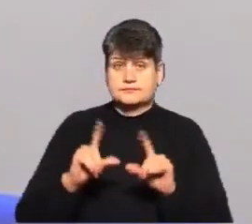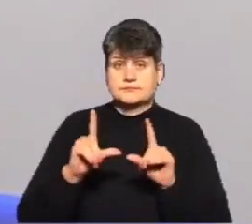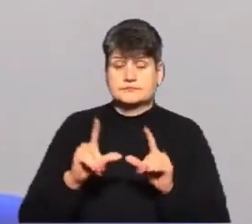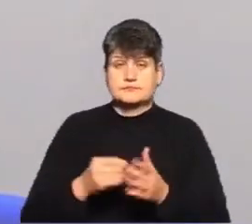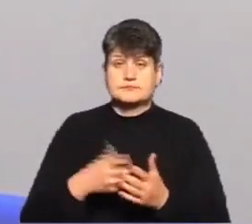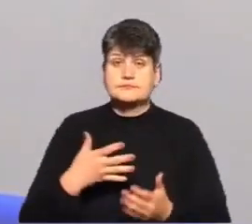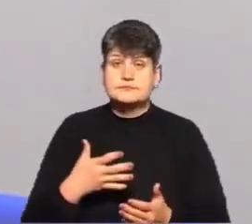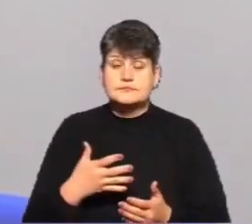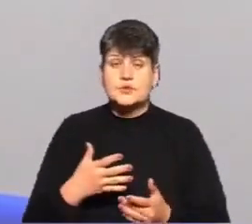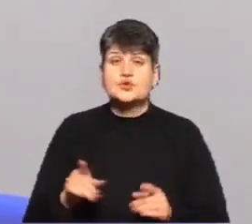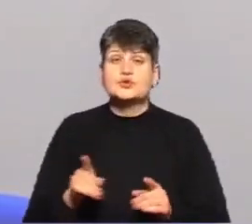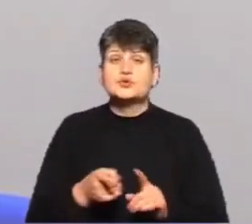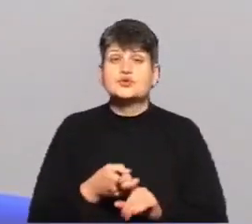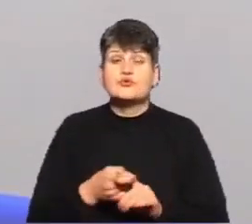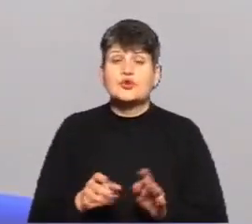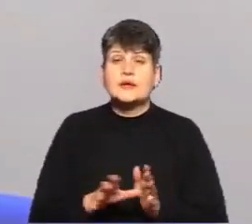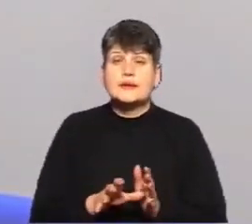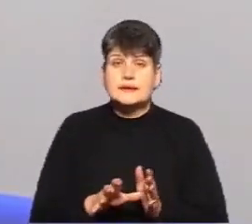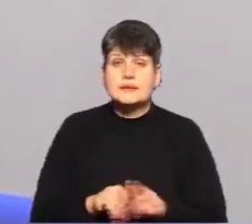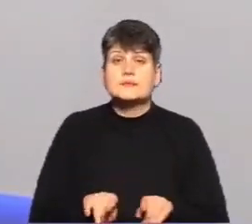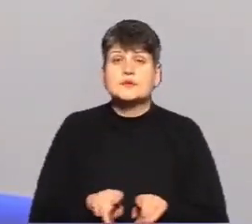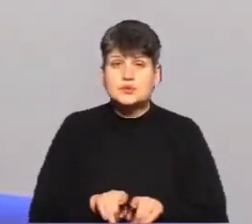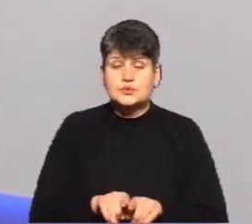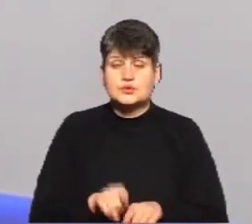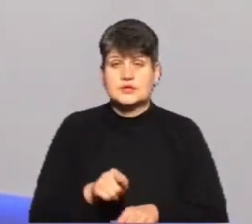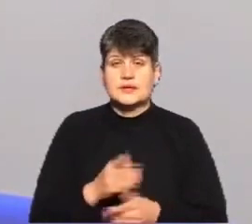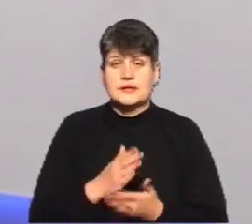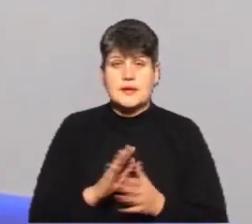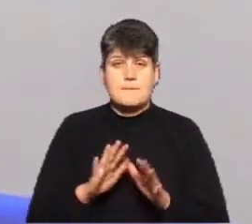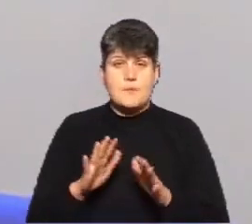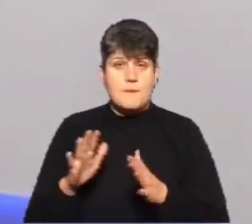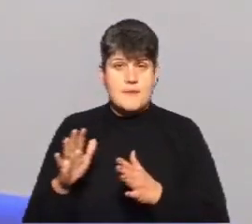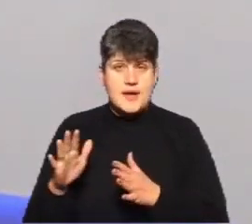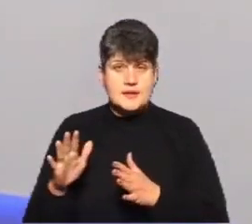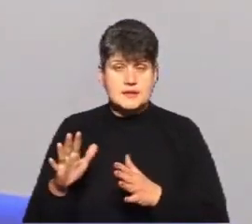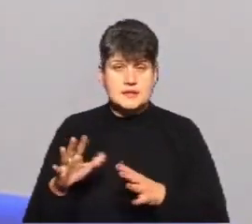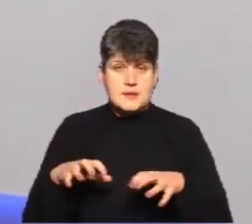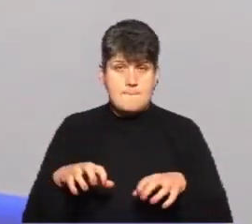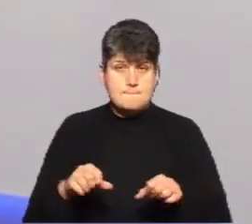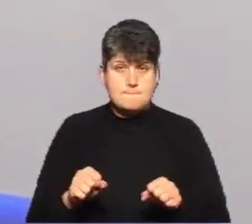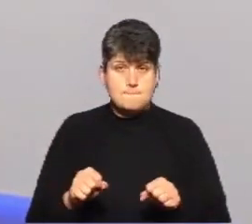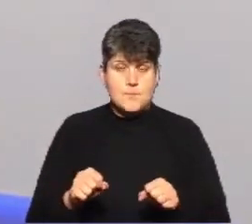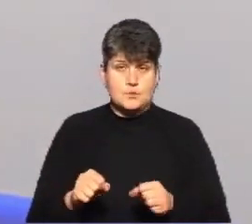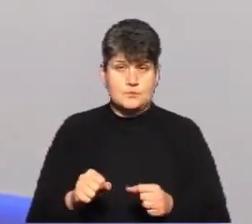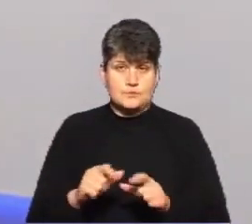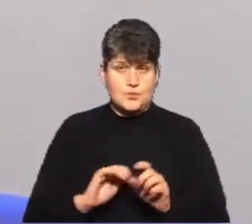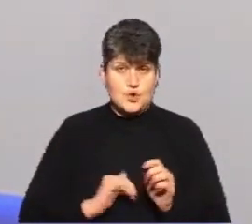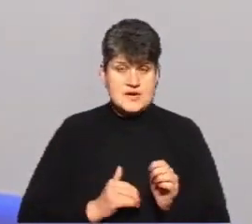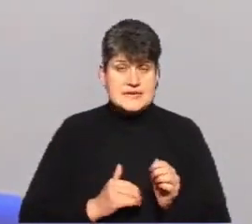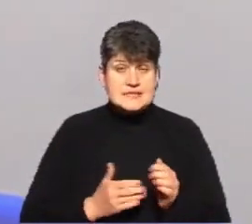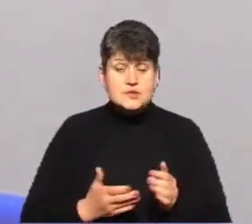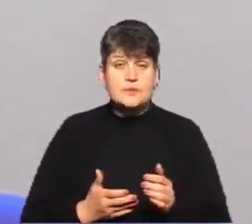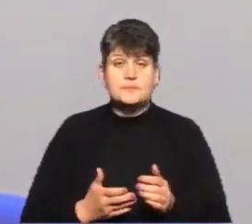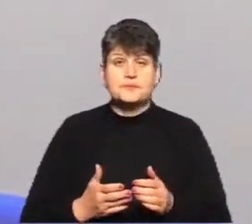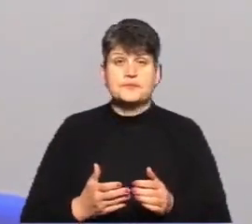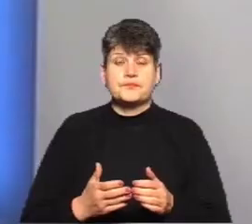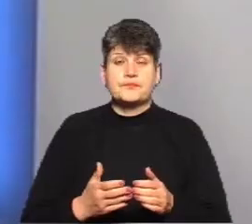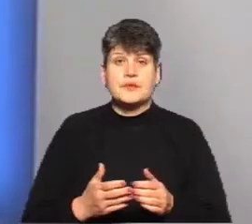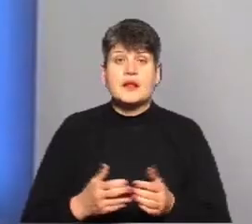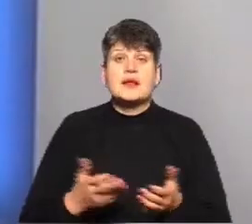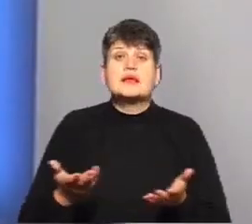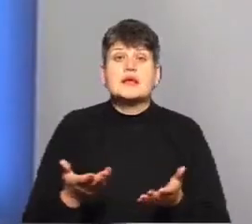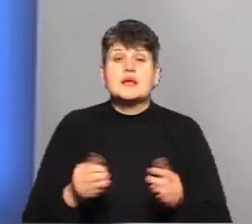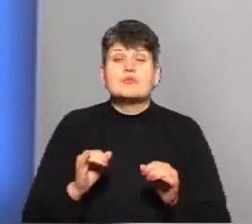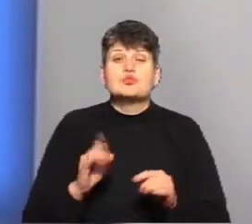Стосовно електроенергії, там знову ж таки є момент із монополістом. Які можуть бути там варіанти, як,